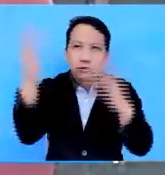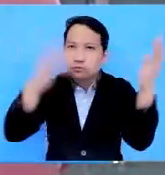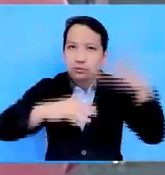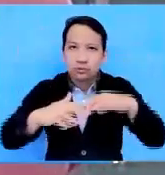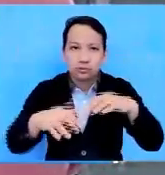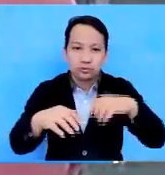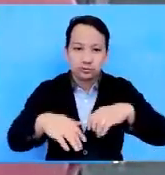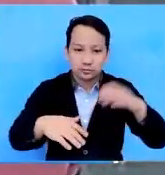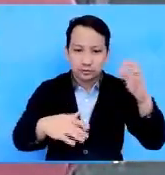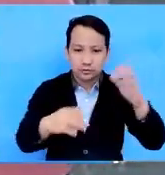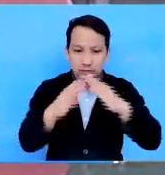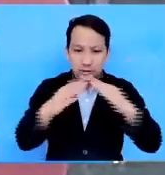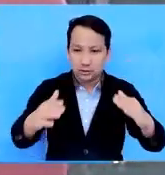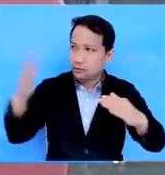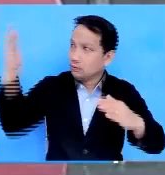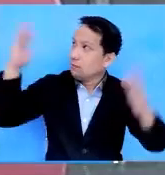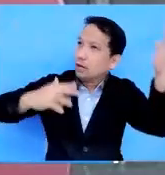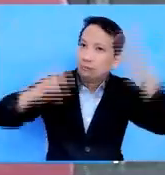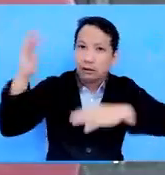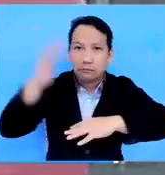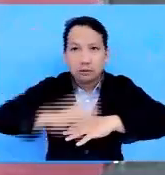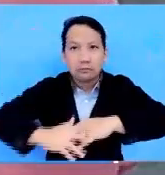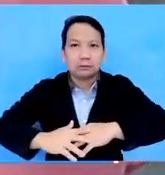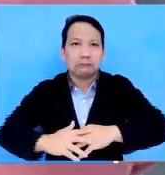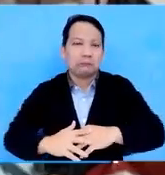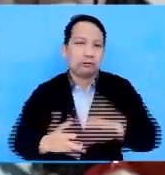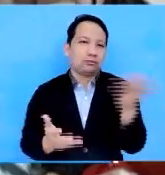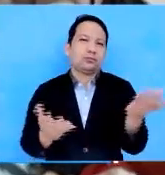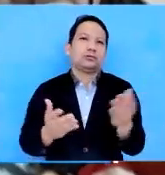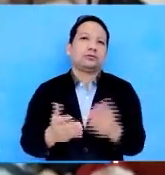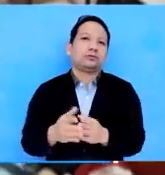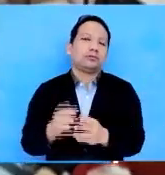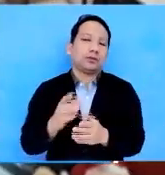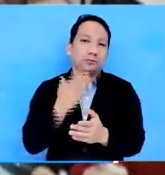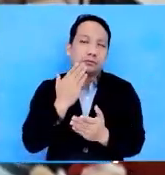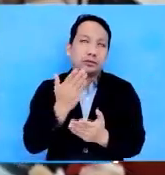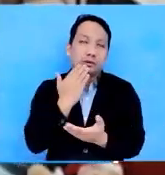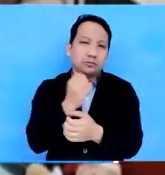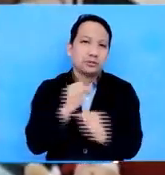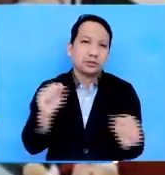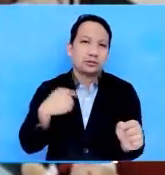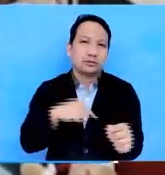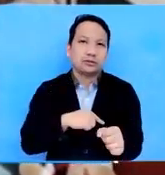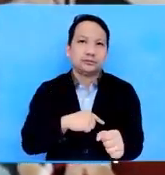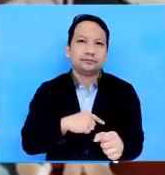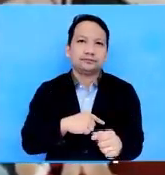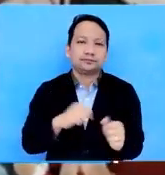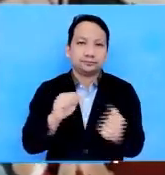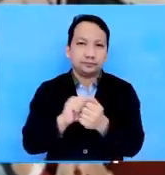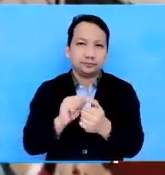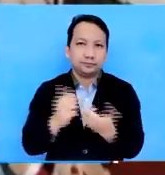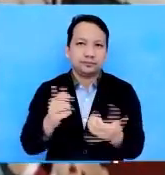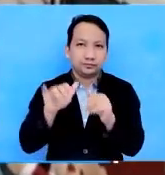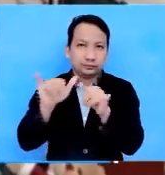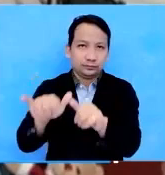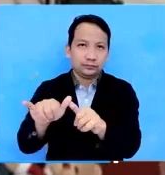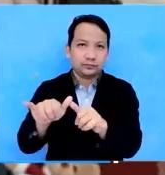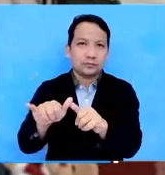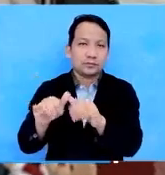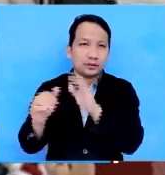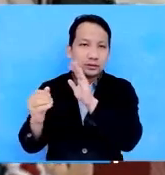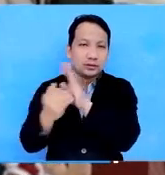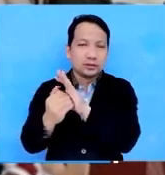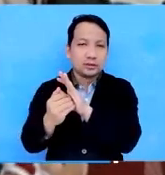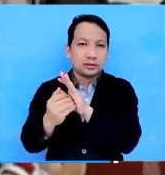bahay namin. At thank God, safe kami. Kabilang sila sa mga pansamantalang nanatili sa shelter ng Embahada